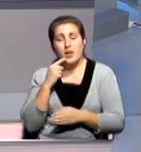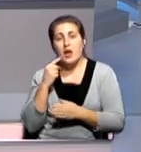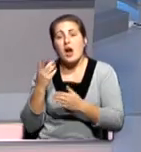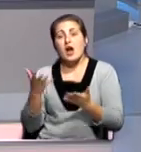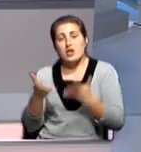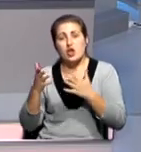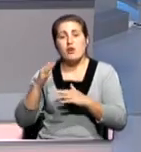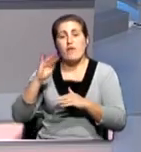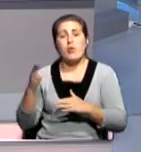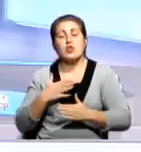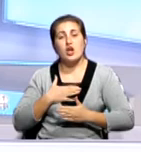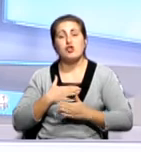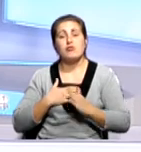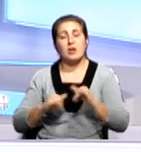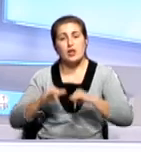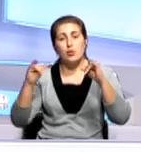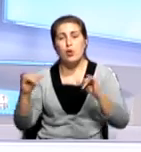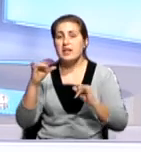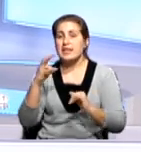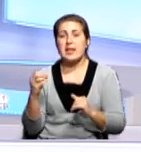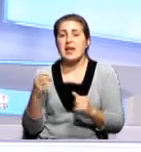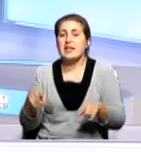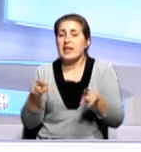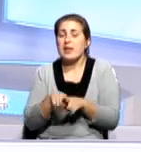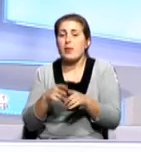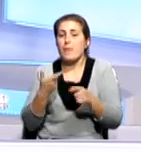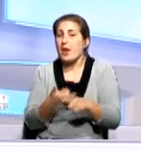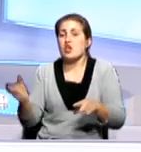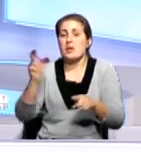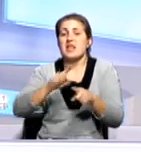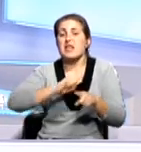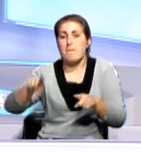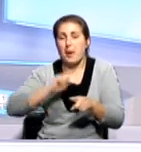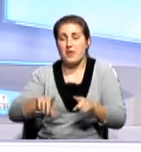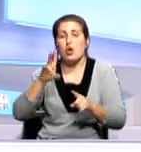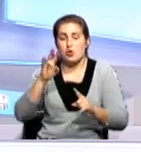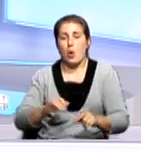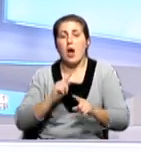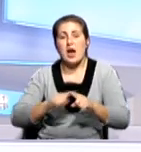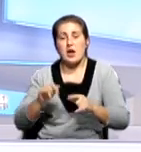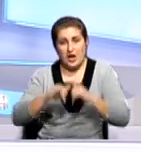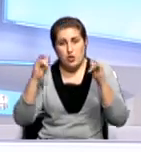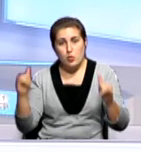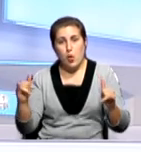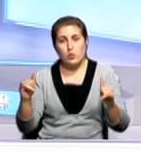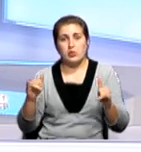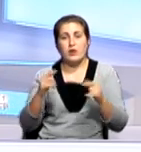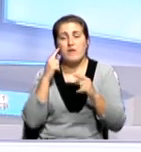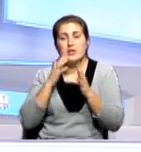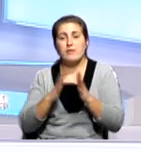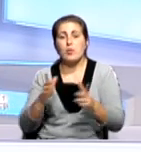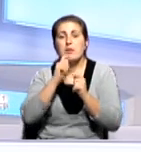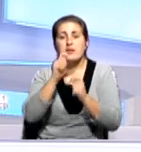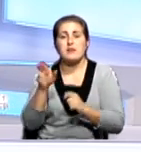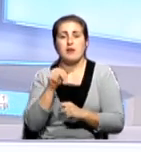фонд наш растёт Хотя может быть и не такими большими вот быстрыми темпами но он растет это в основном Дары